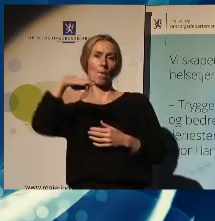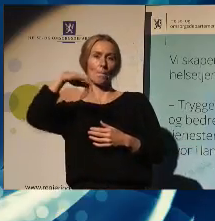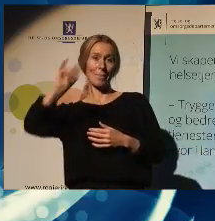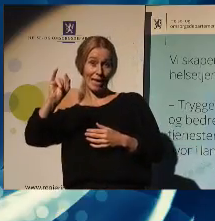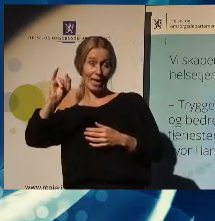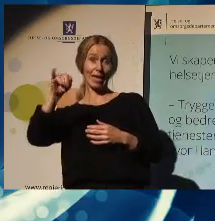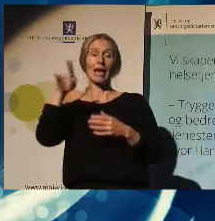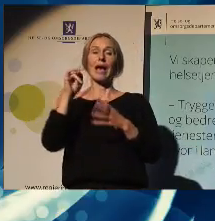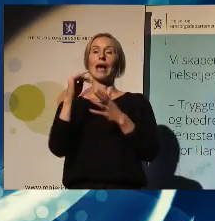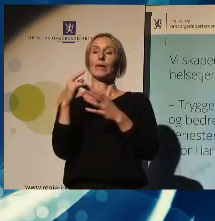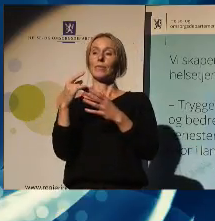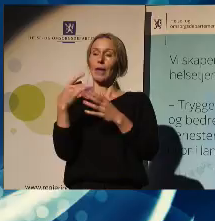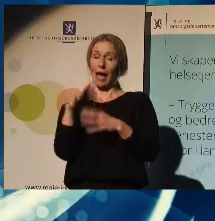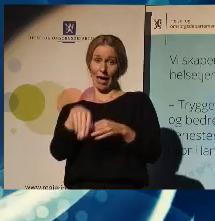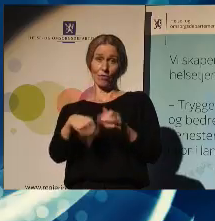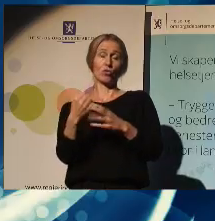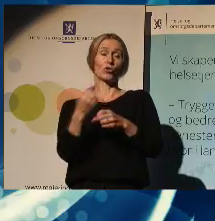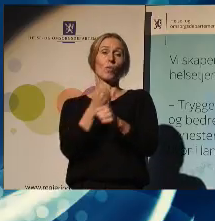med